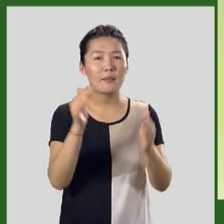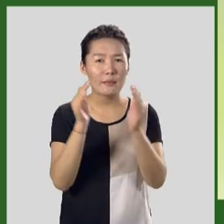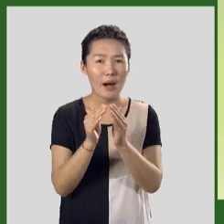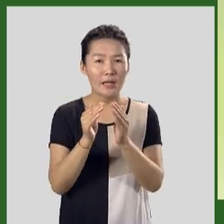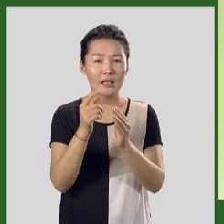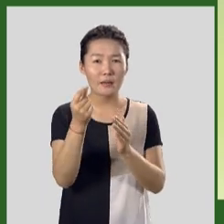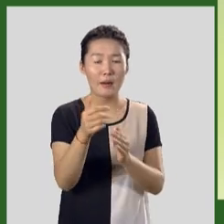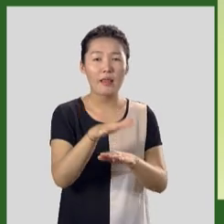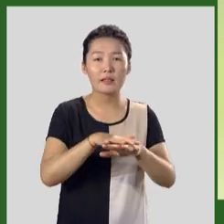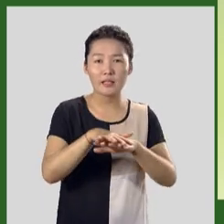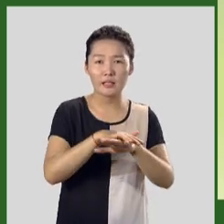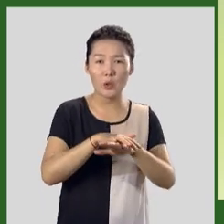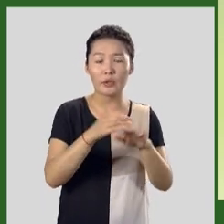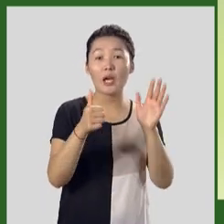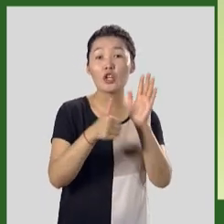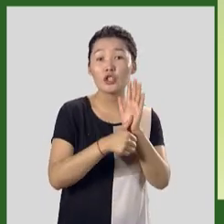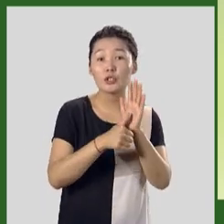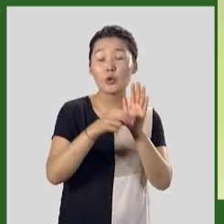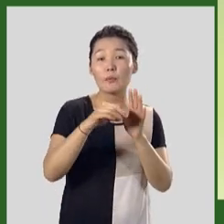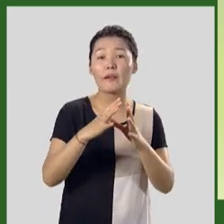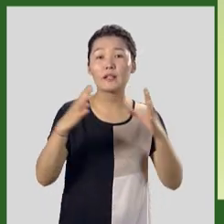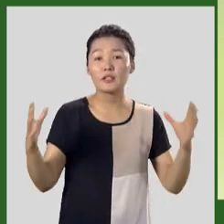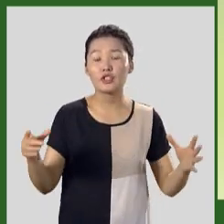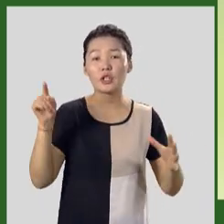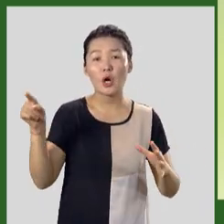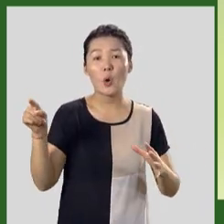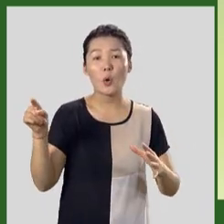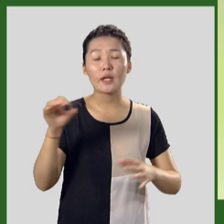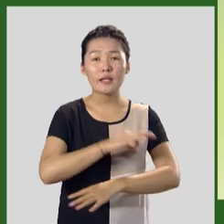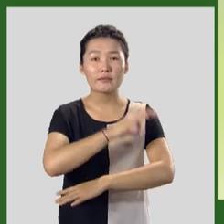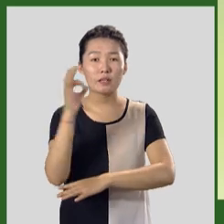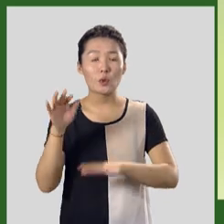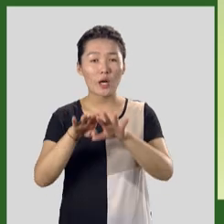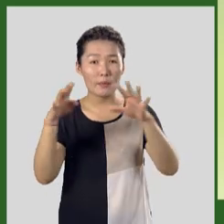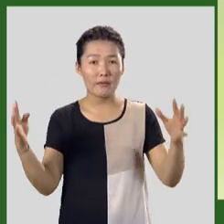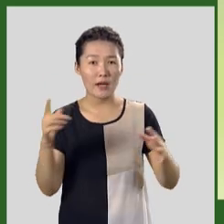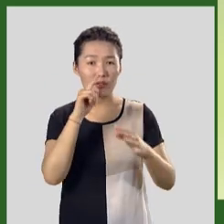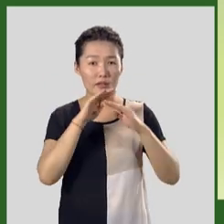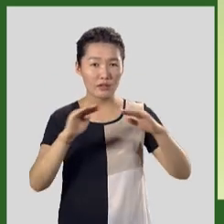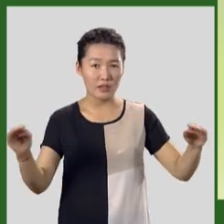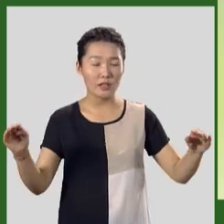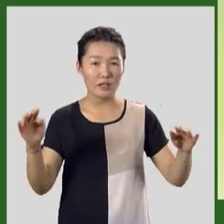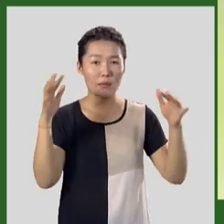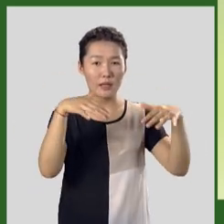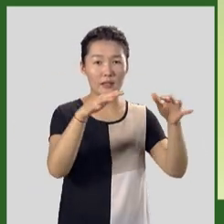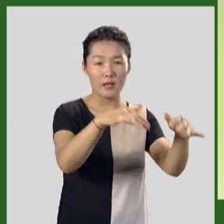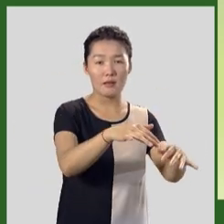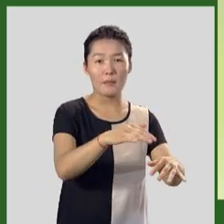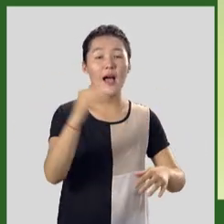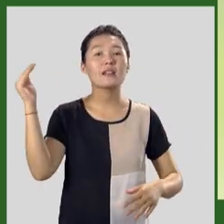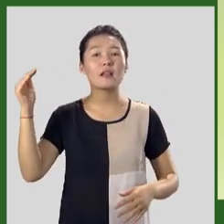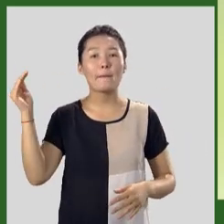материк, шестой по величине. Он омывается с востока Тихим океаном, с запада – Индийским